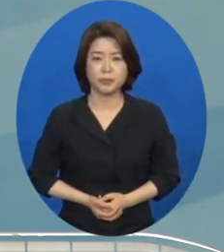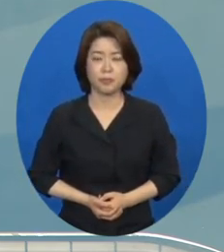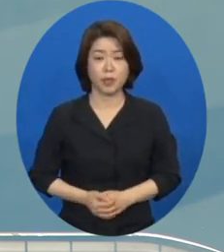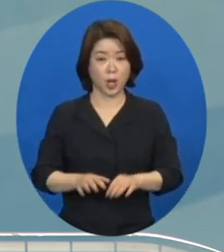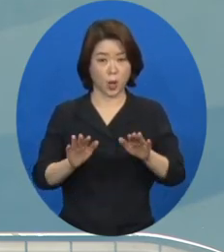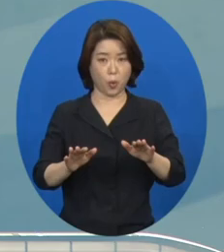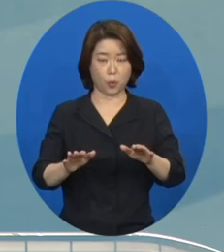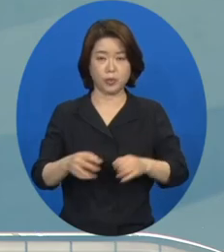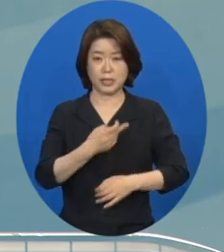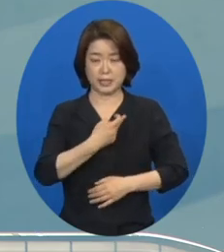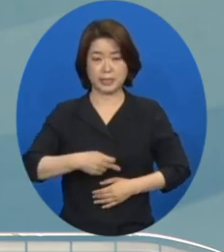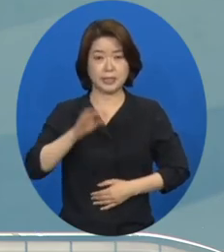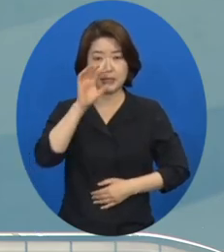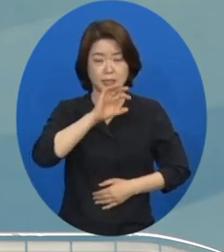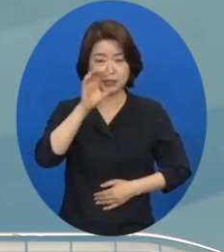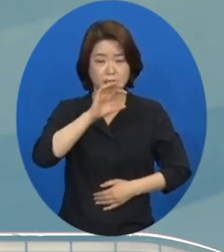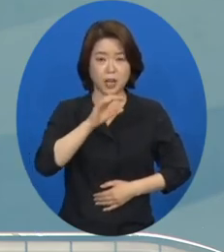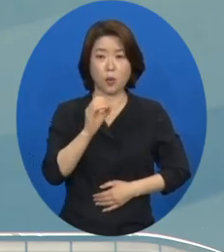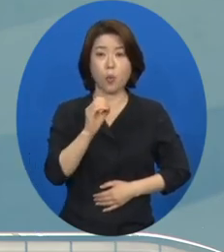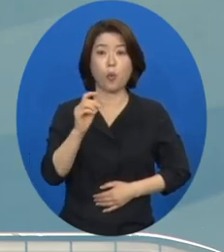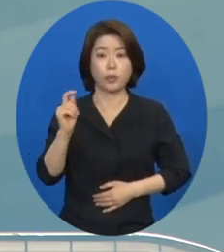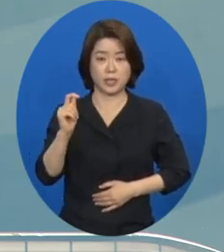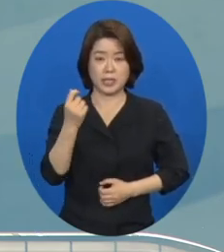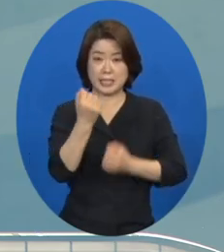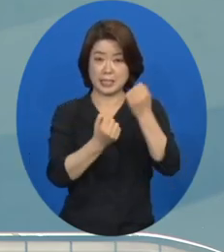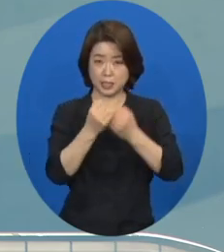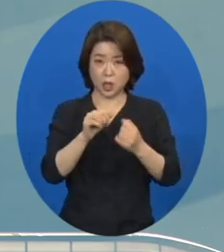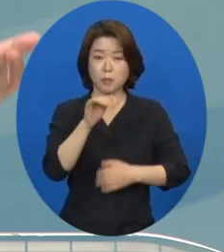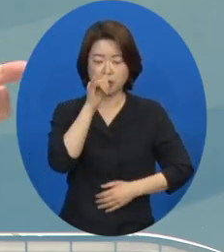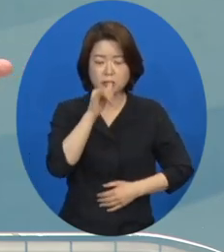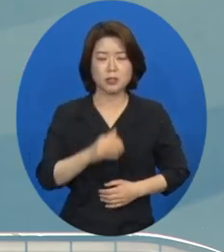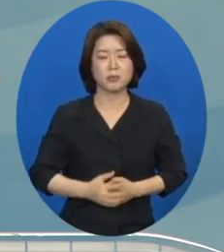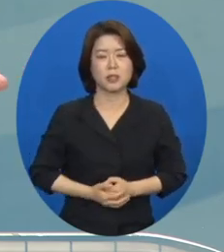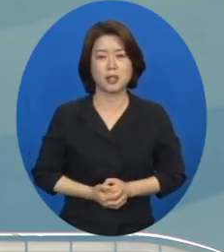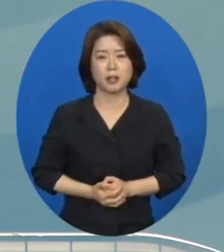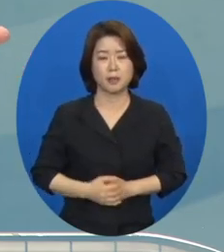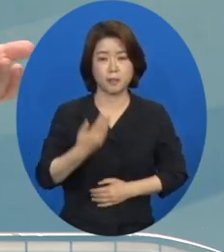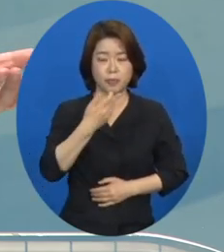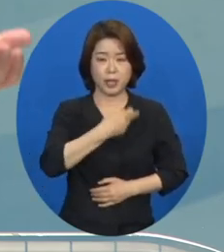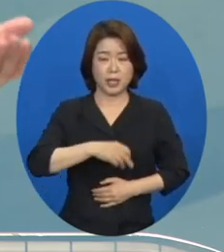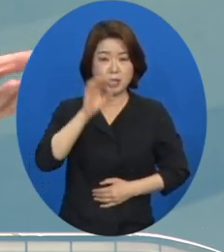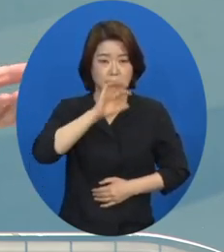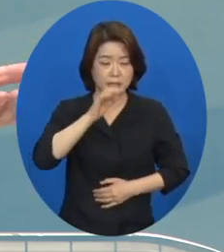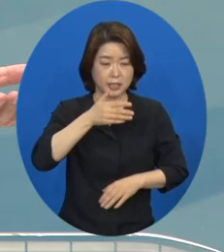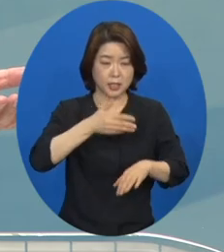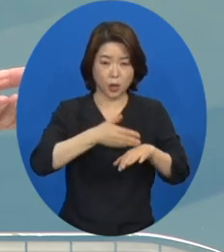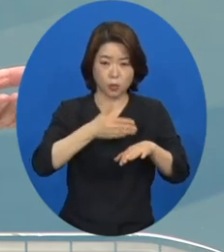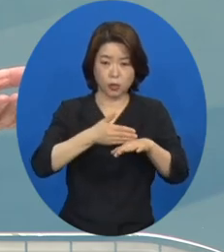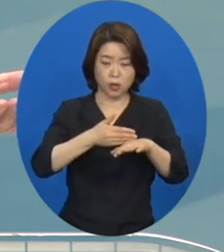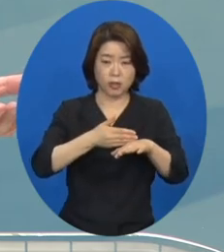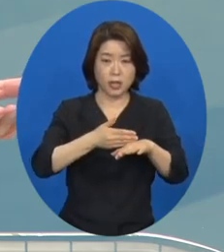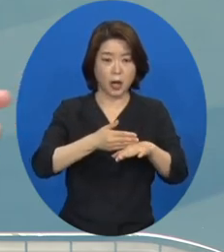오늘 제자훈련 오리엔테이션을 합니다. 자, 제자훈련 수료식의 수료증은 뭐죠?